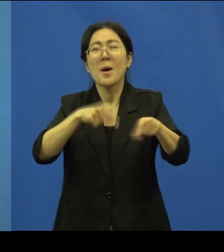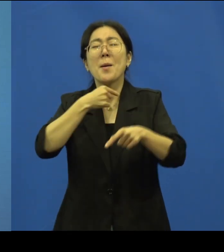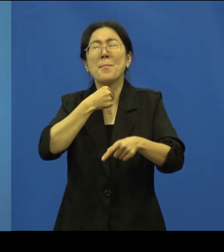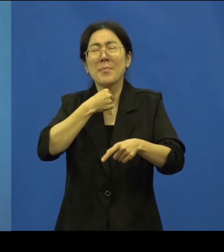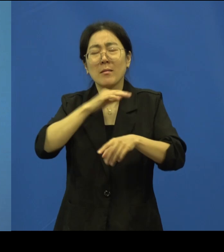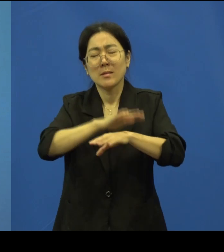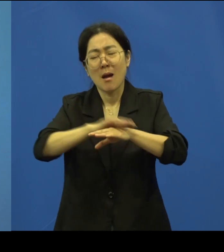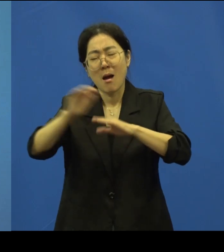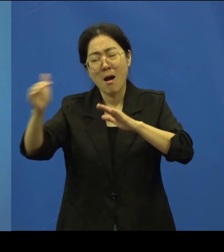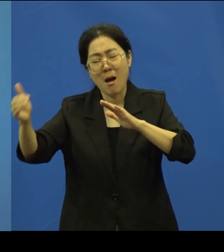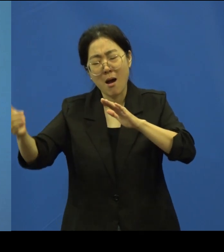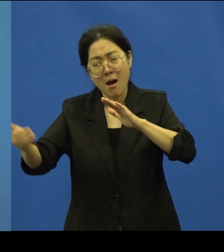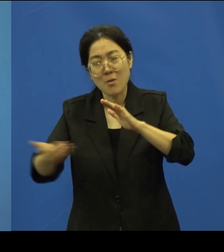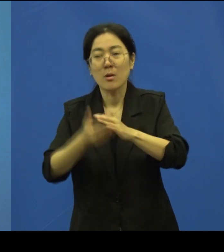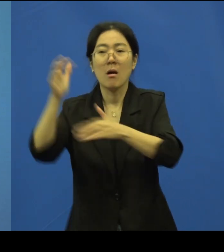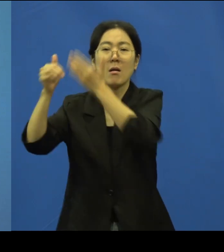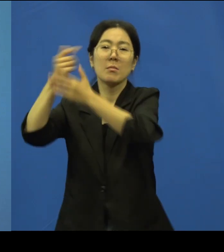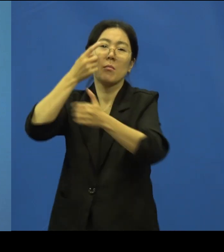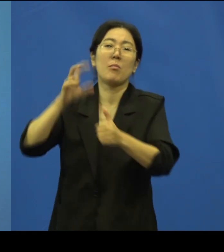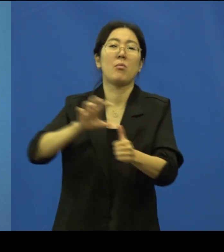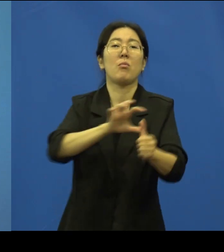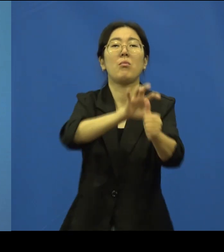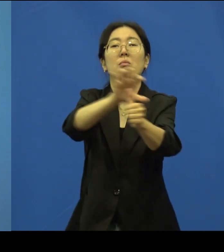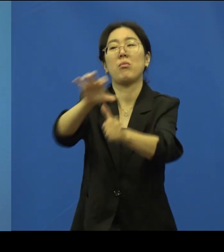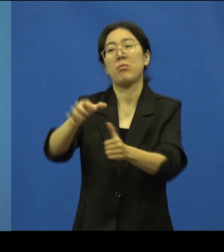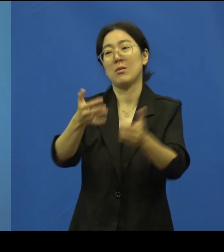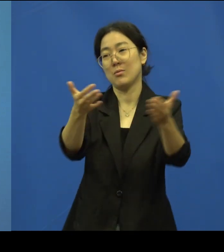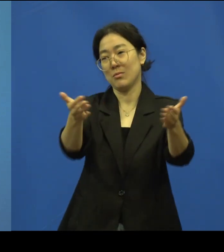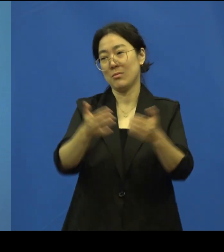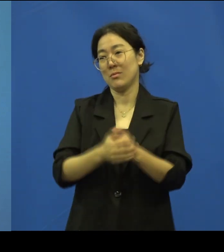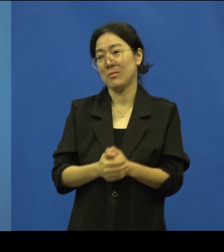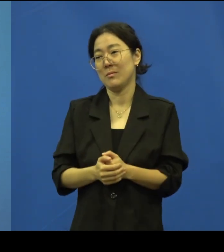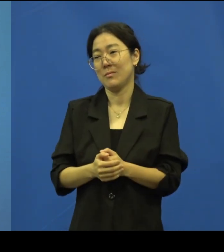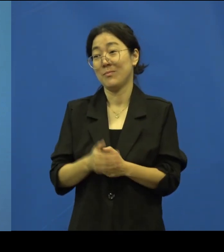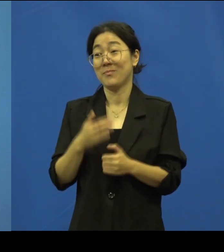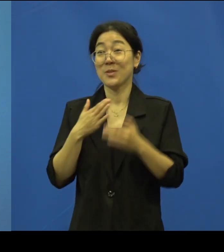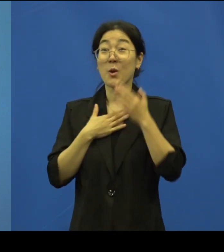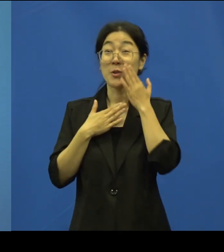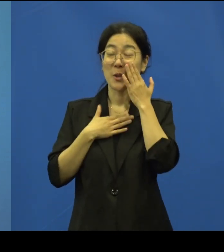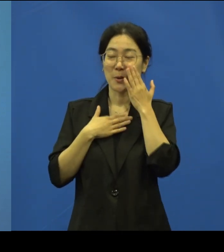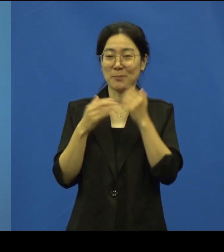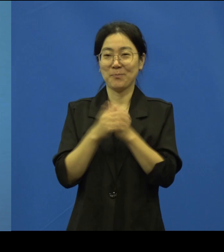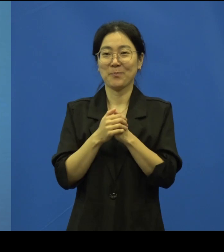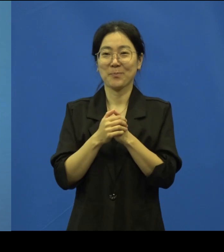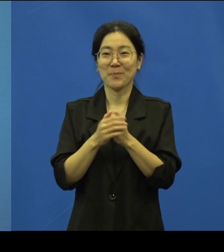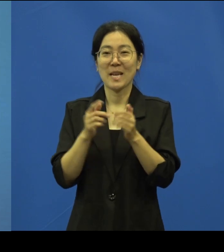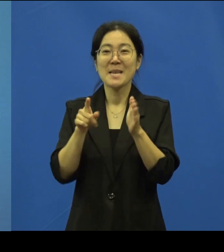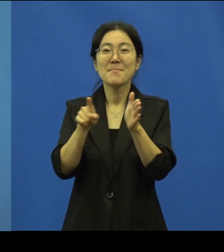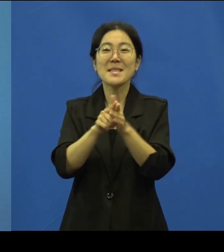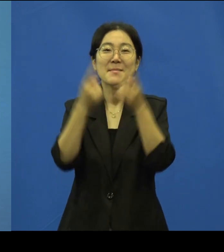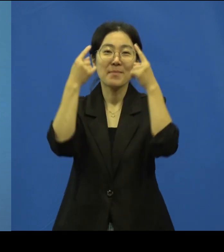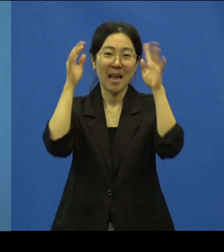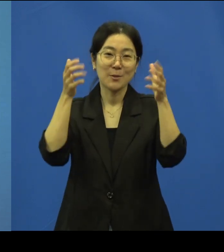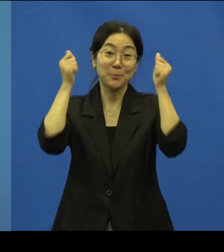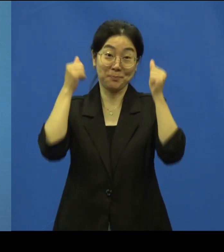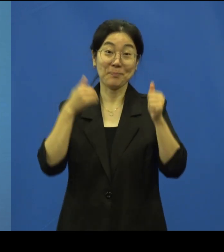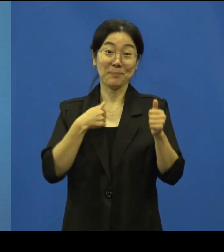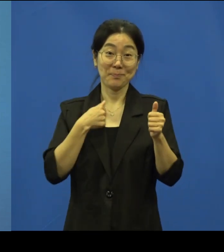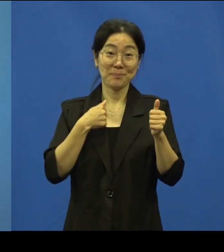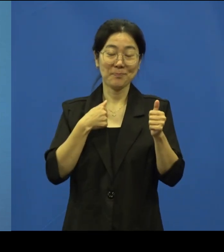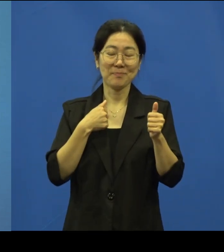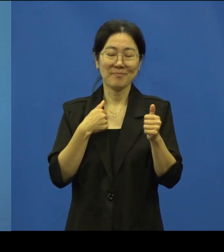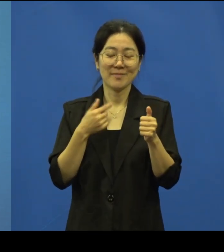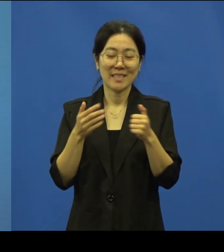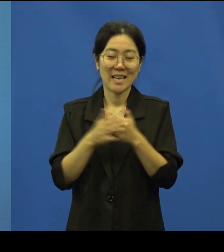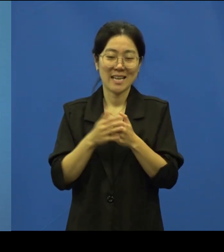제가 신학교를 다닐 때, 저는 부모님이 반대하는 신학교를 가서 참